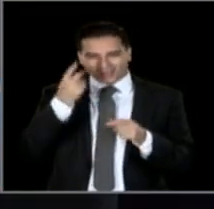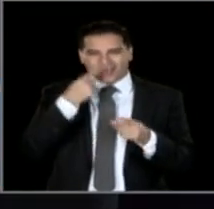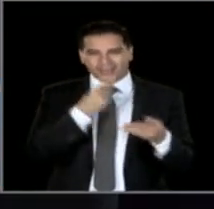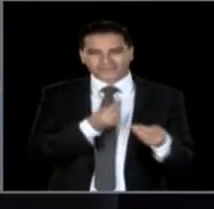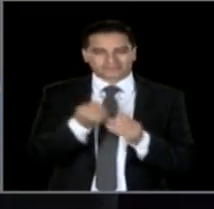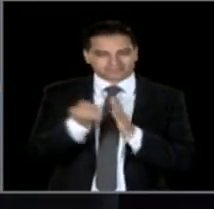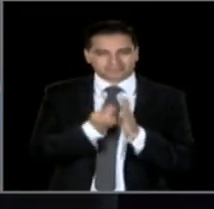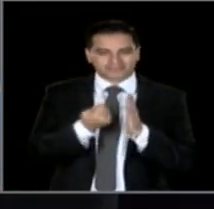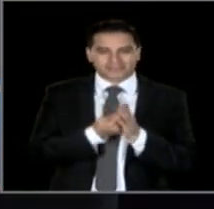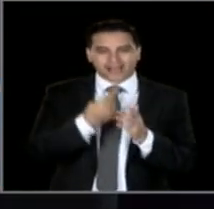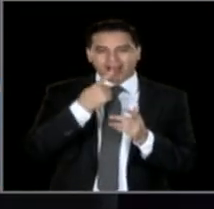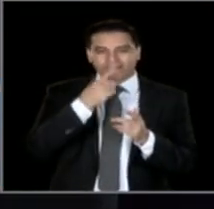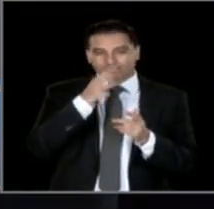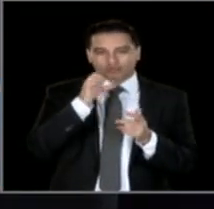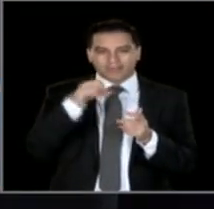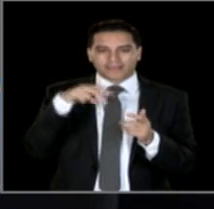1938